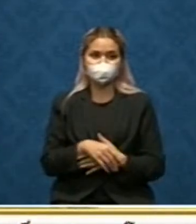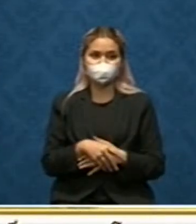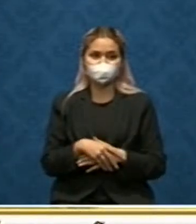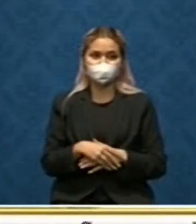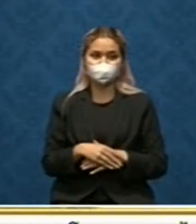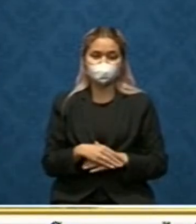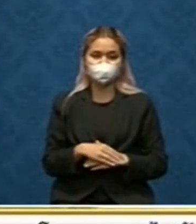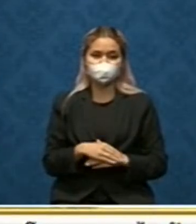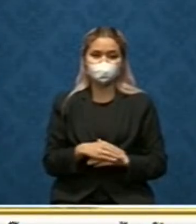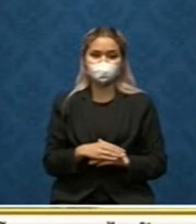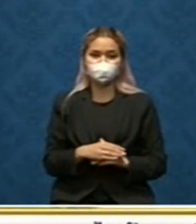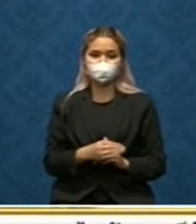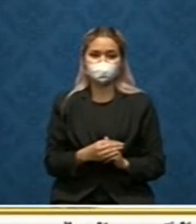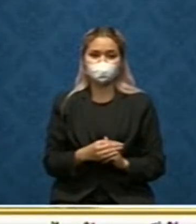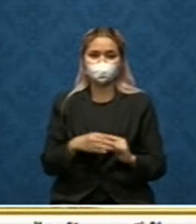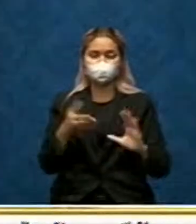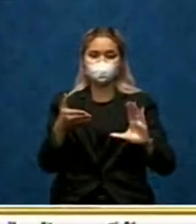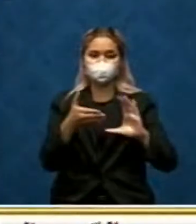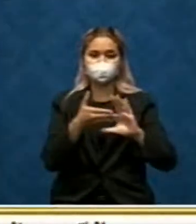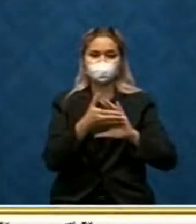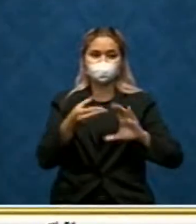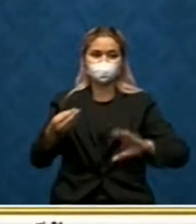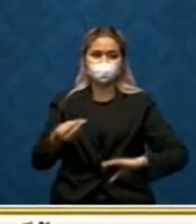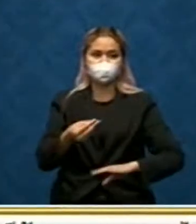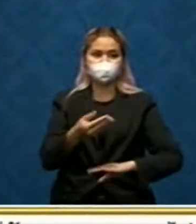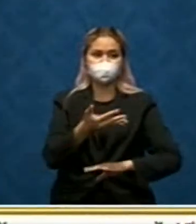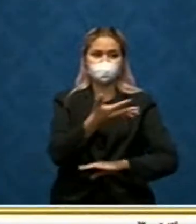ทะแงไ้ ขอสไนแนตอบใคร estud causes